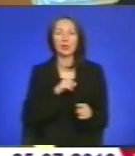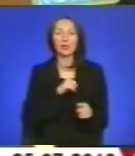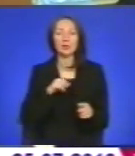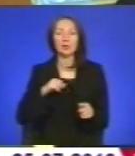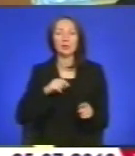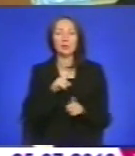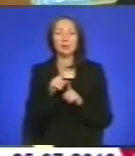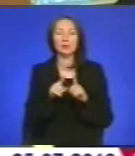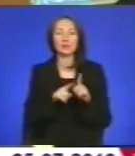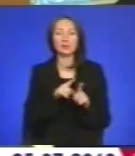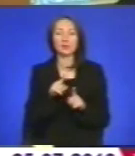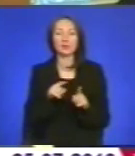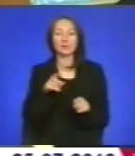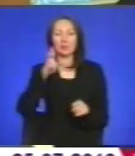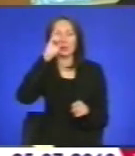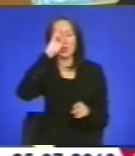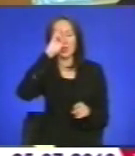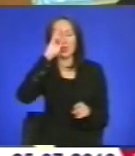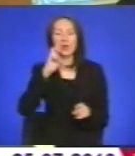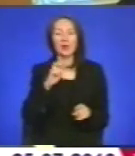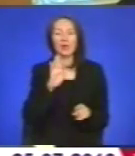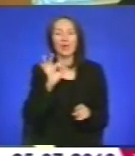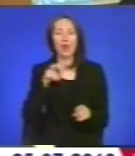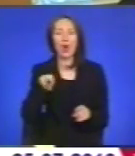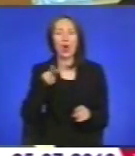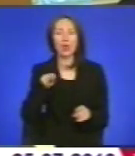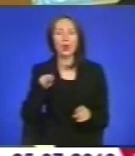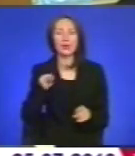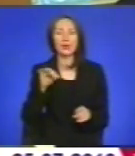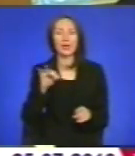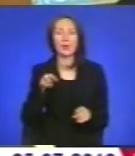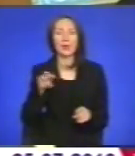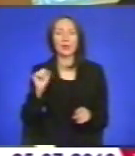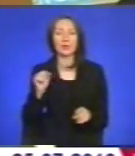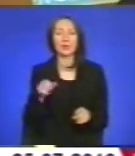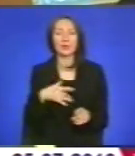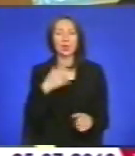зміна князя Володимира. Строгий, войовничий,